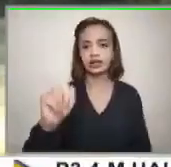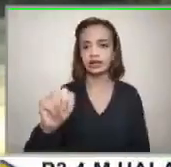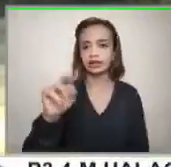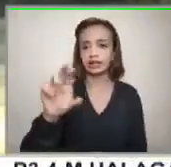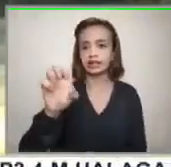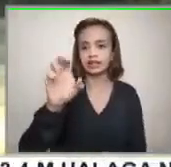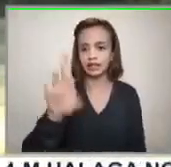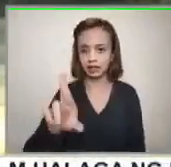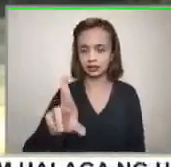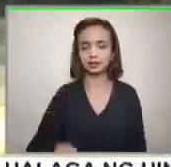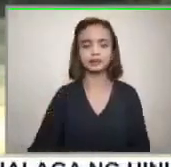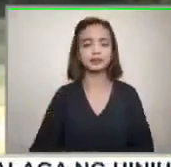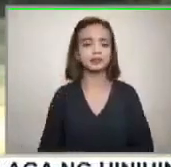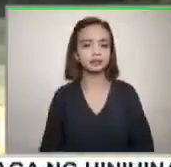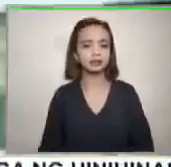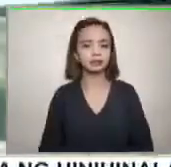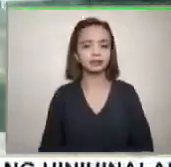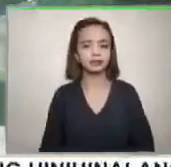undas.